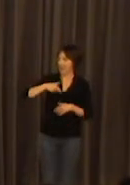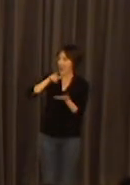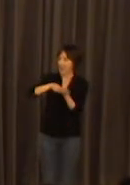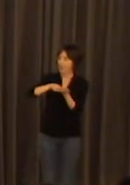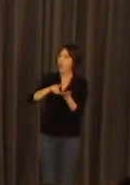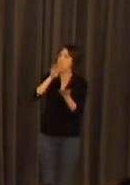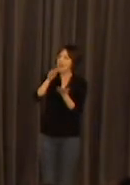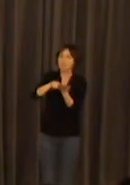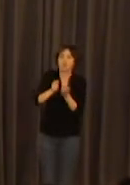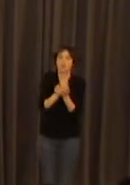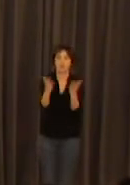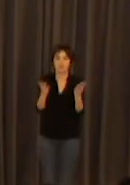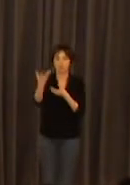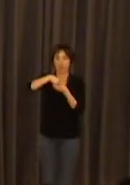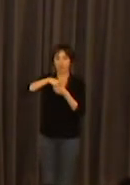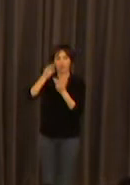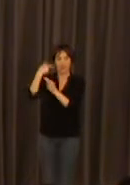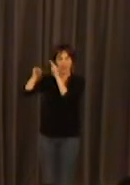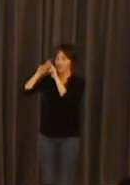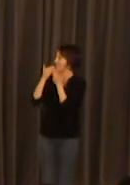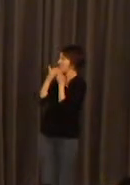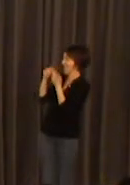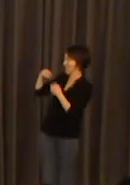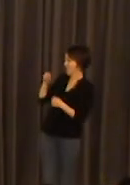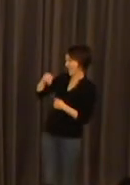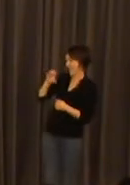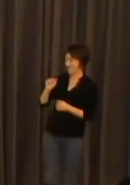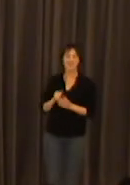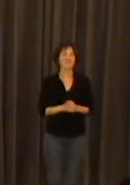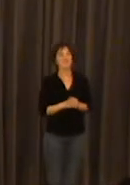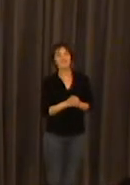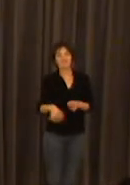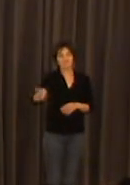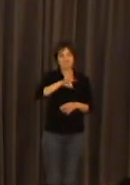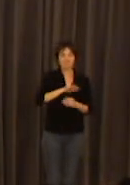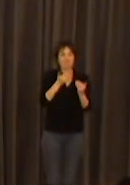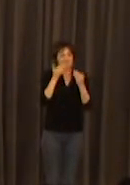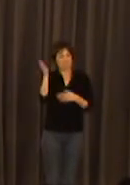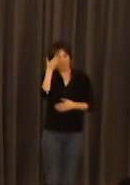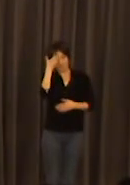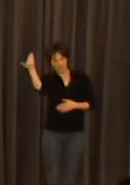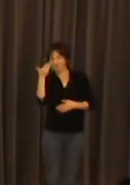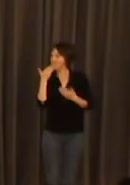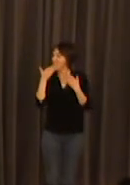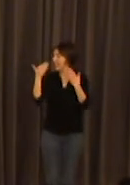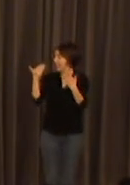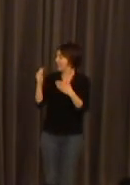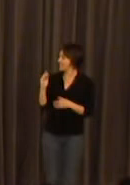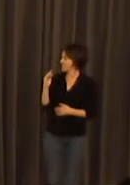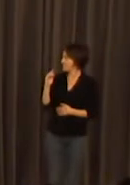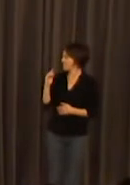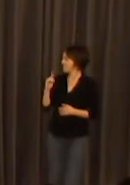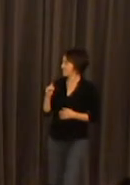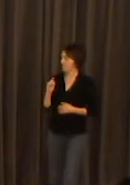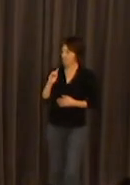Generalitat de Catalunya. Gràcies, Mònica. Hola. Gràcies, en primer lloc, per haver-me